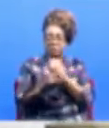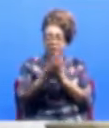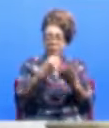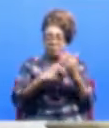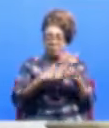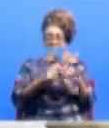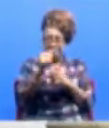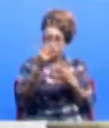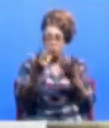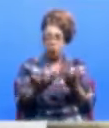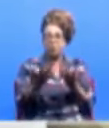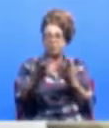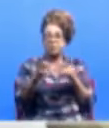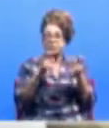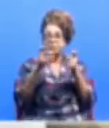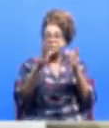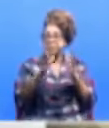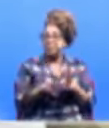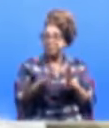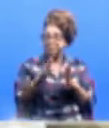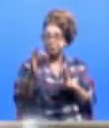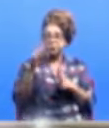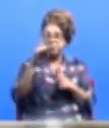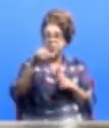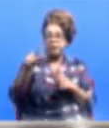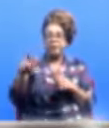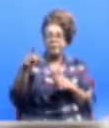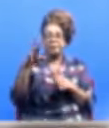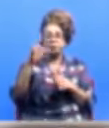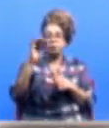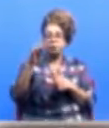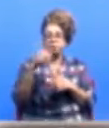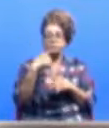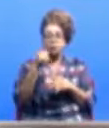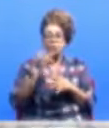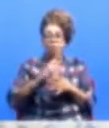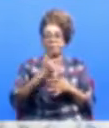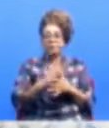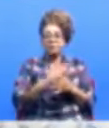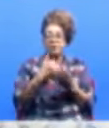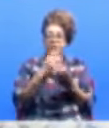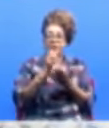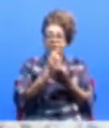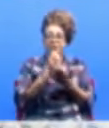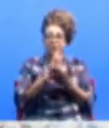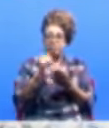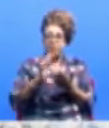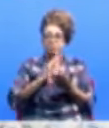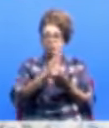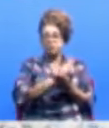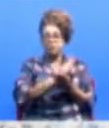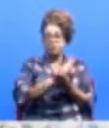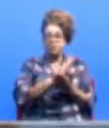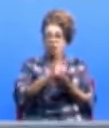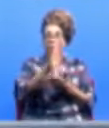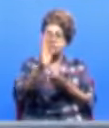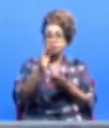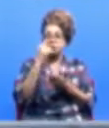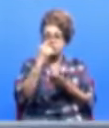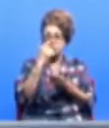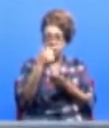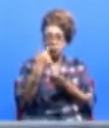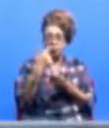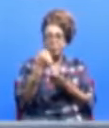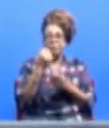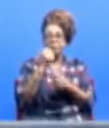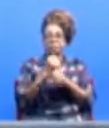Meneja mkurugenzi katika mamlaka KPA William Ruto aliambia kamati hiyo kuwa kuna ushahidi kutoka kwa bodi ya usimamizi ambayo ilitekeleza